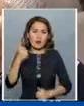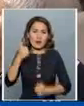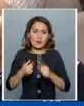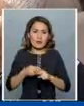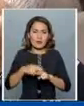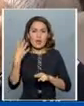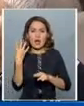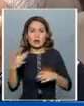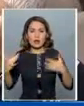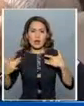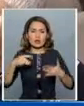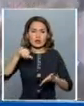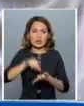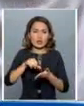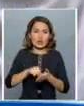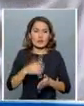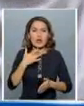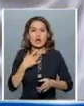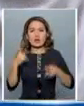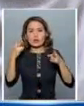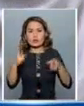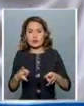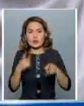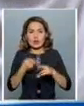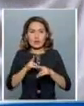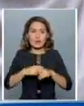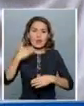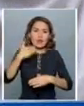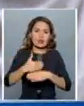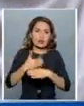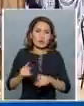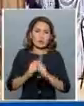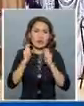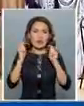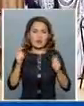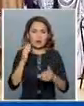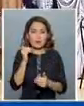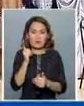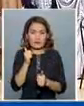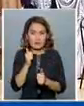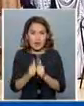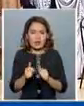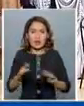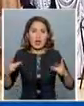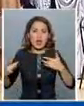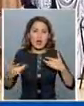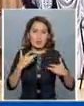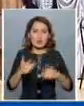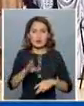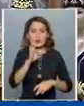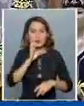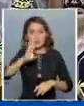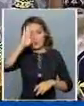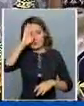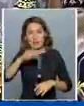байқауда 40 әнші бақ сынады. Көмейден төгілген күміс әуен театрдың төрт бұрышында жаңғырды. Әр әншінің өзіндік орындау нақыштары анық